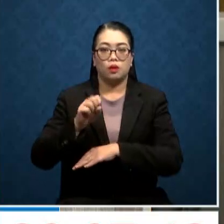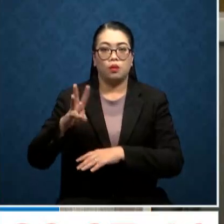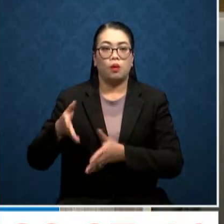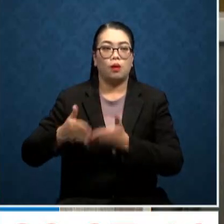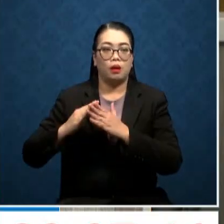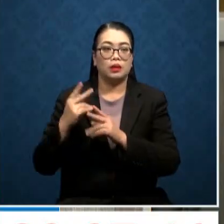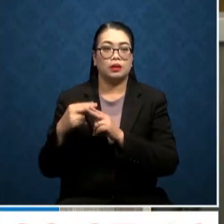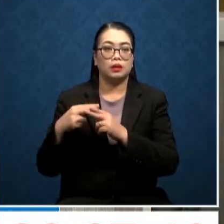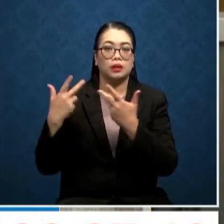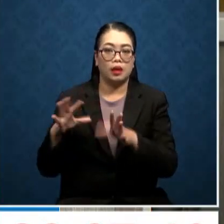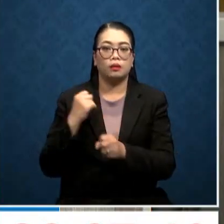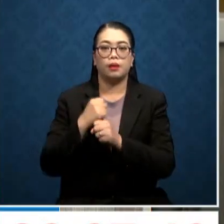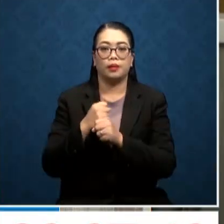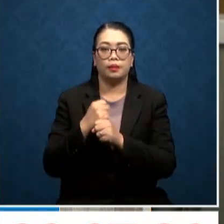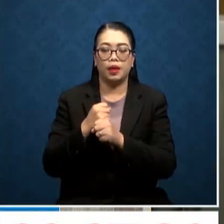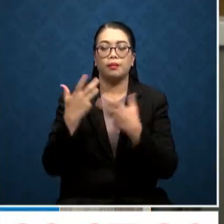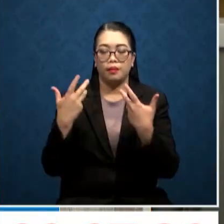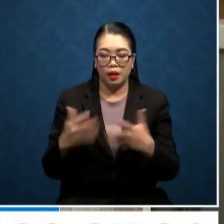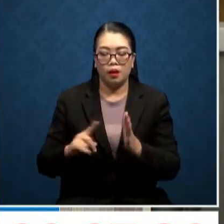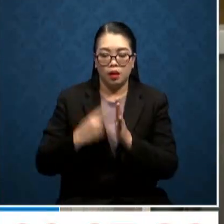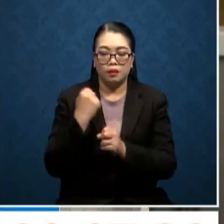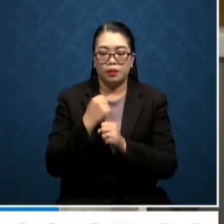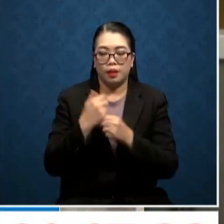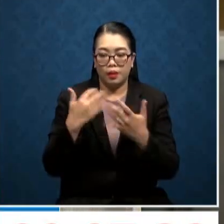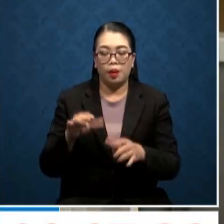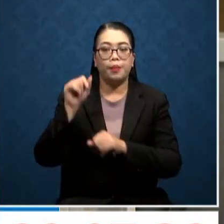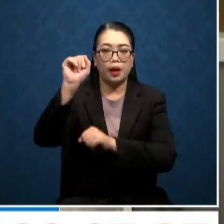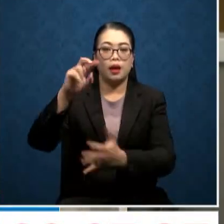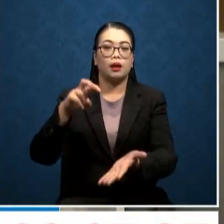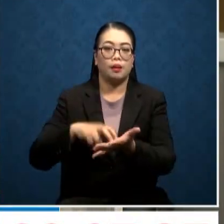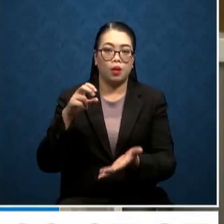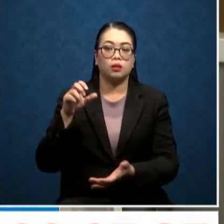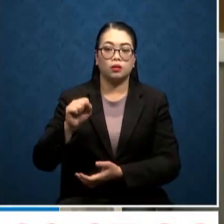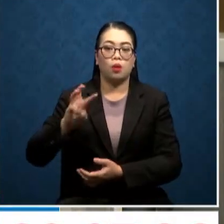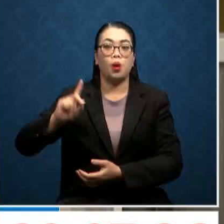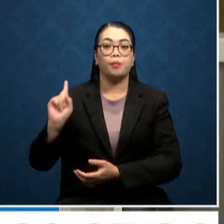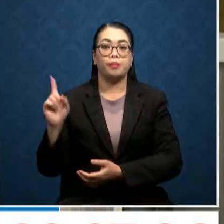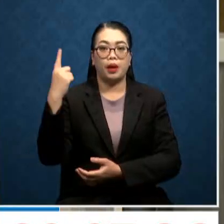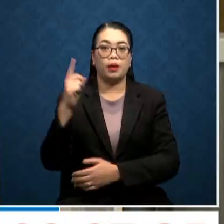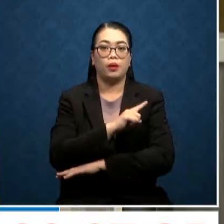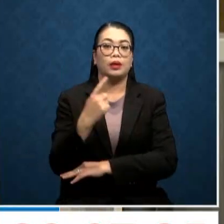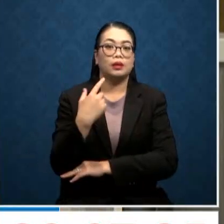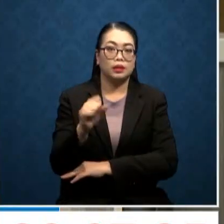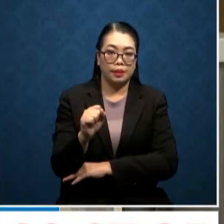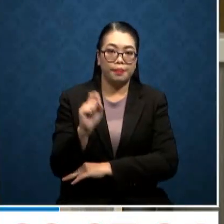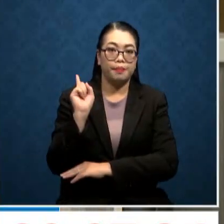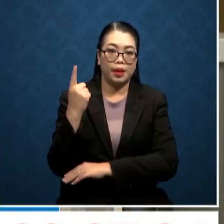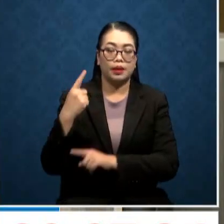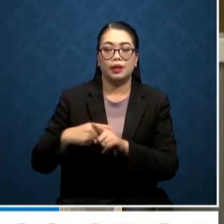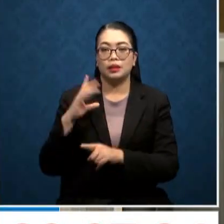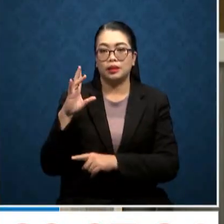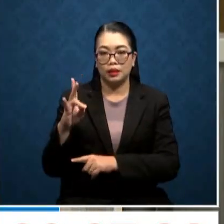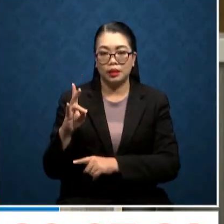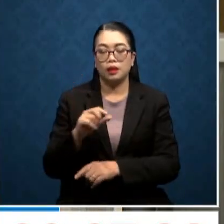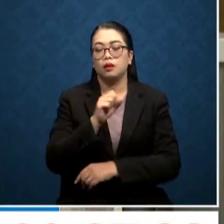นะครับทำงานไปได้ระยะหนึ่งแล้วเมื่อมีการประกาศรับรองวุฒิสมาชิกชุดนี้เมื่อวันที่10นะครับกรกฎาท